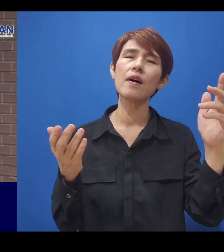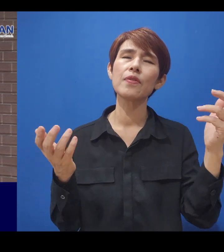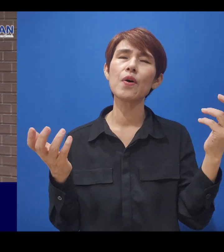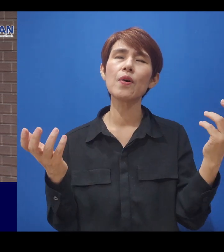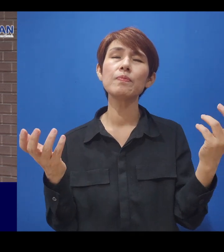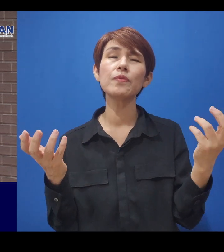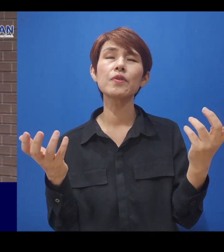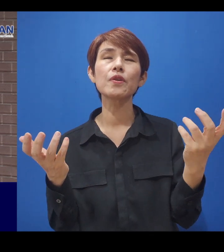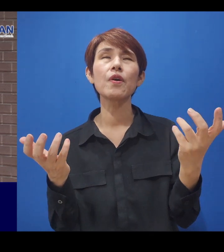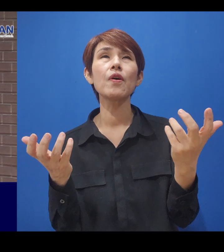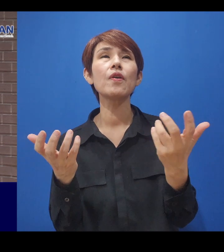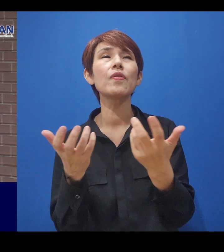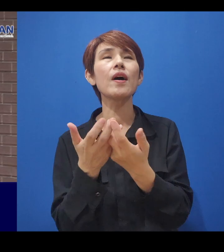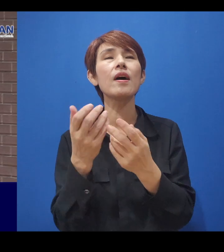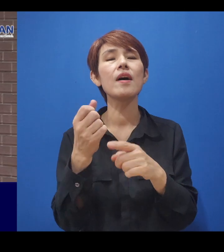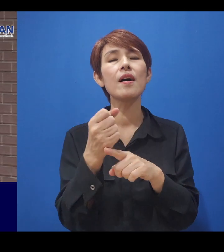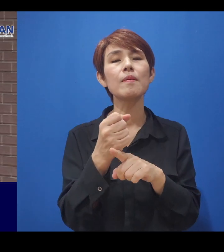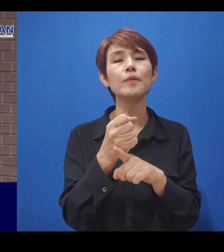평화가